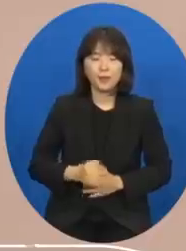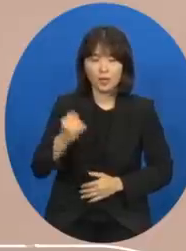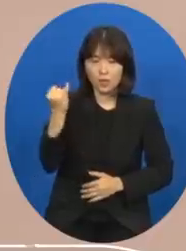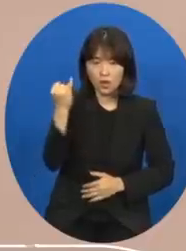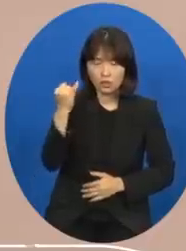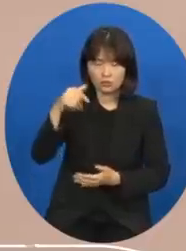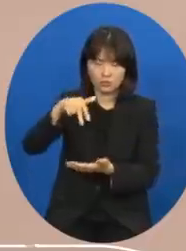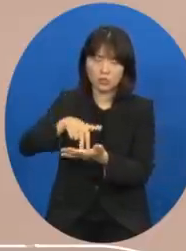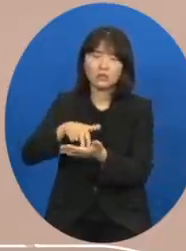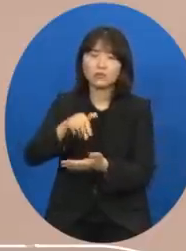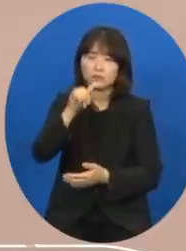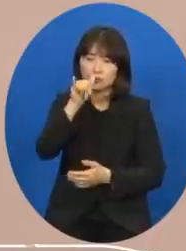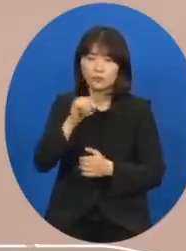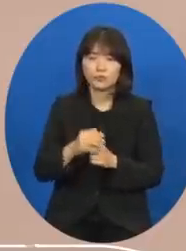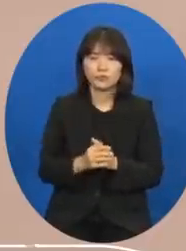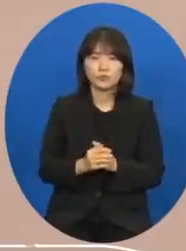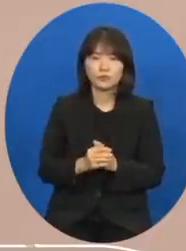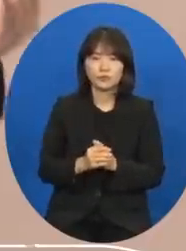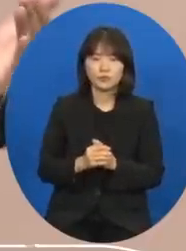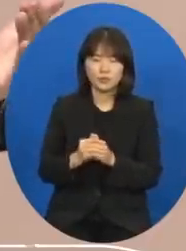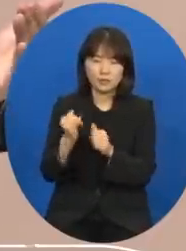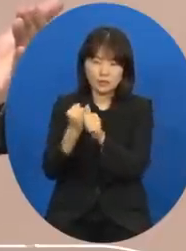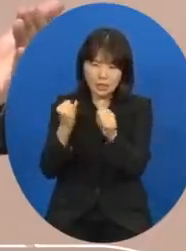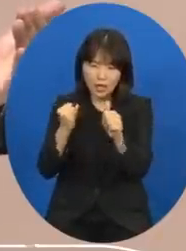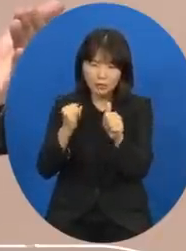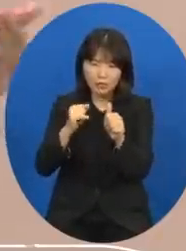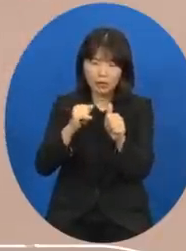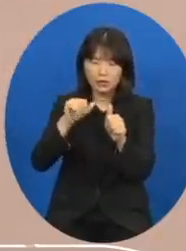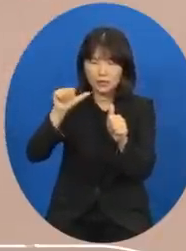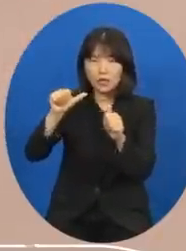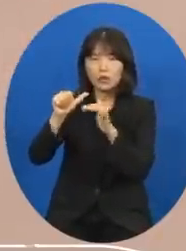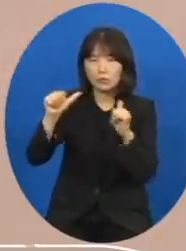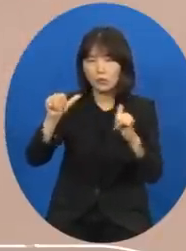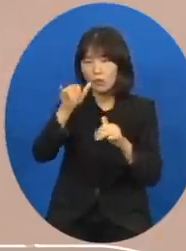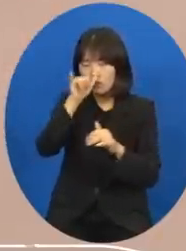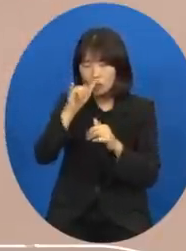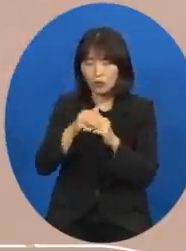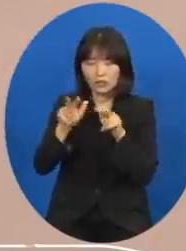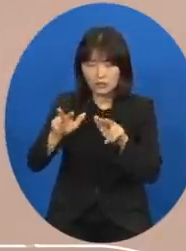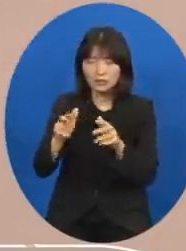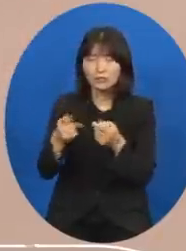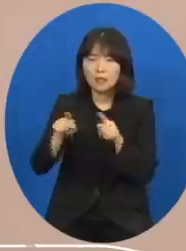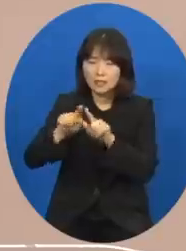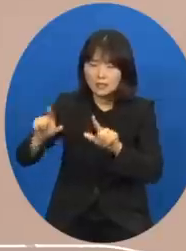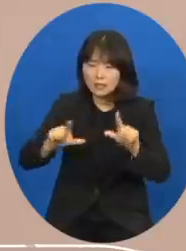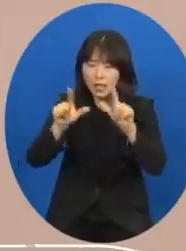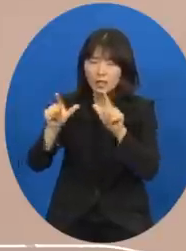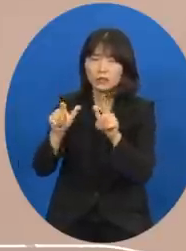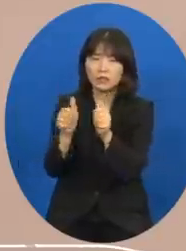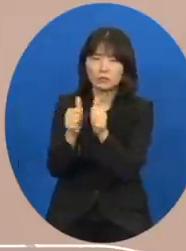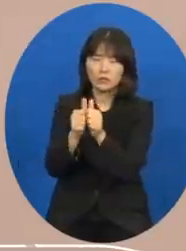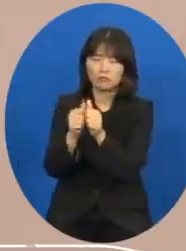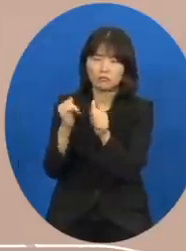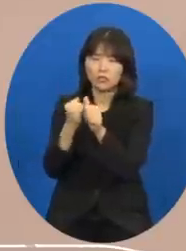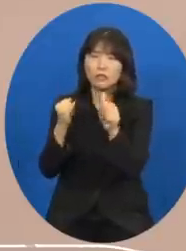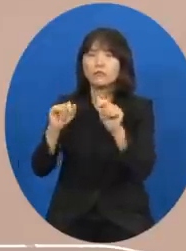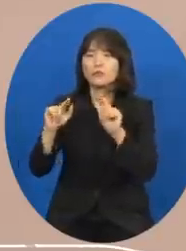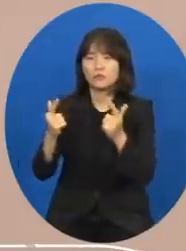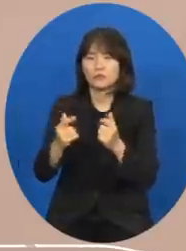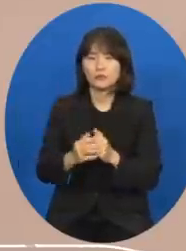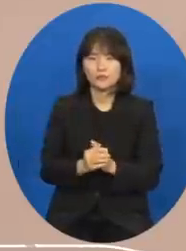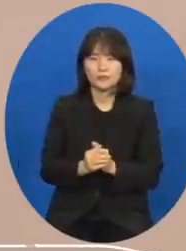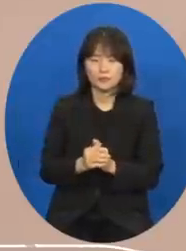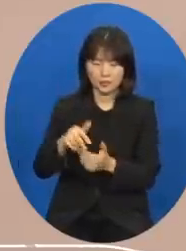만한 사정이 있었는데 남편이 5명이나 있었고 지금 사는 남자는 남편도 아니었어요. 자,